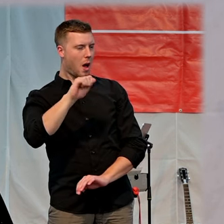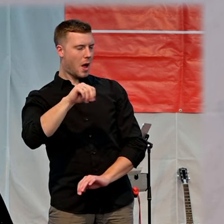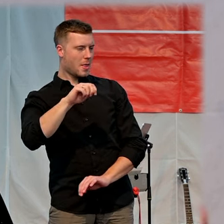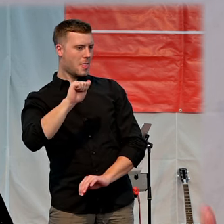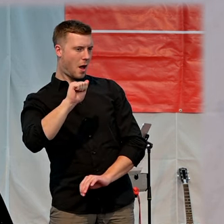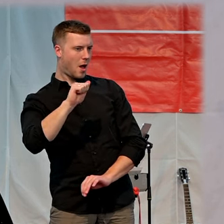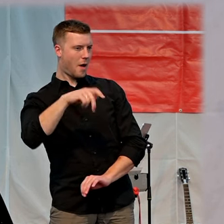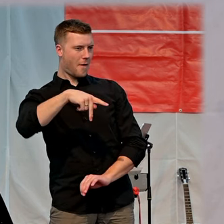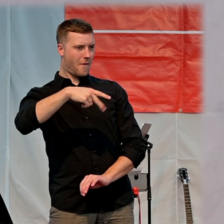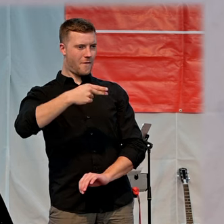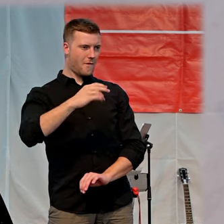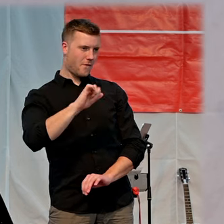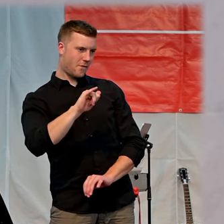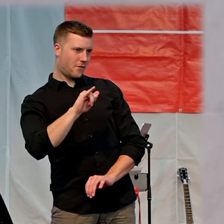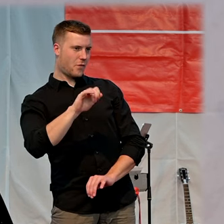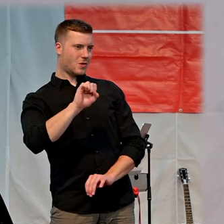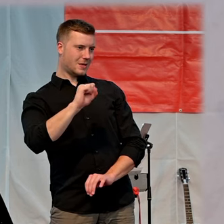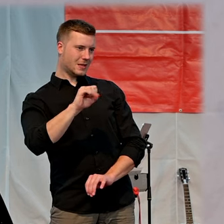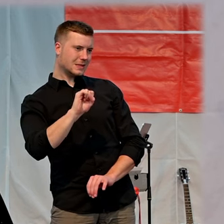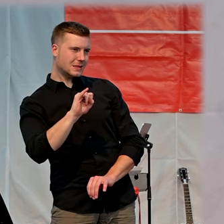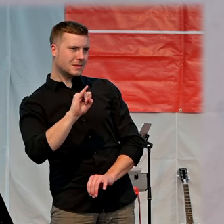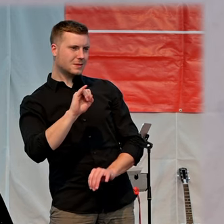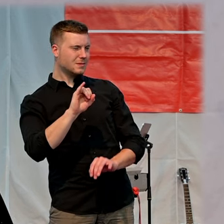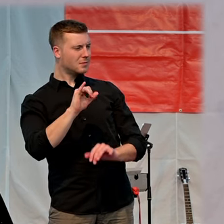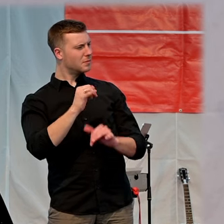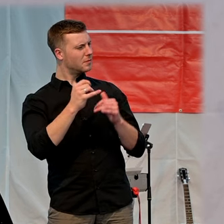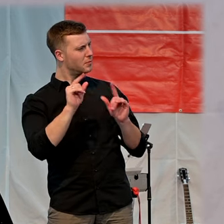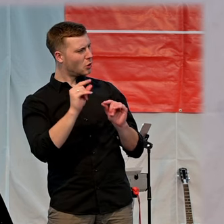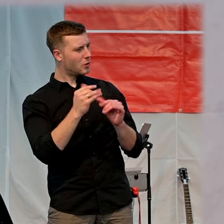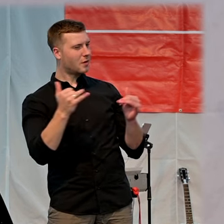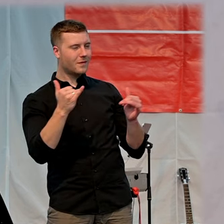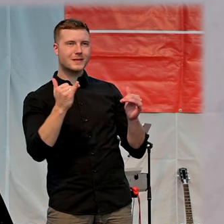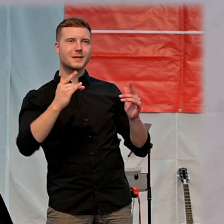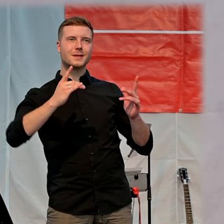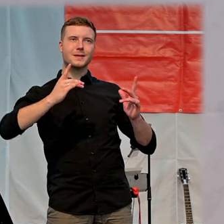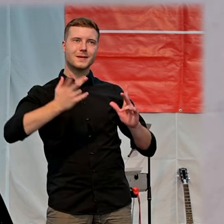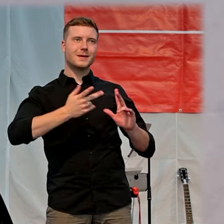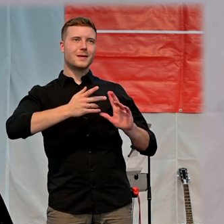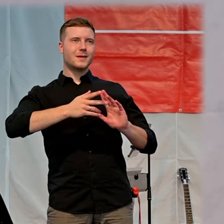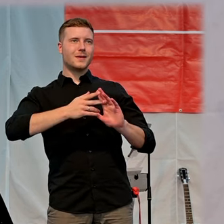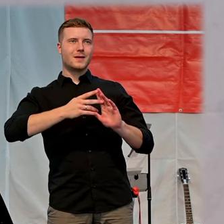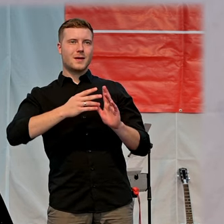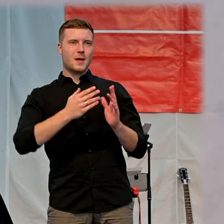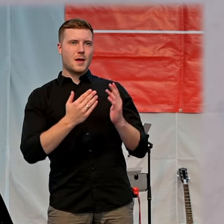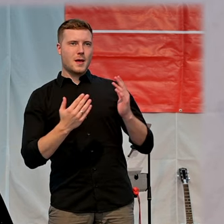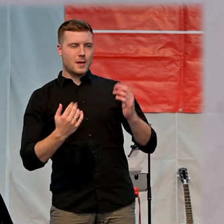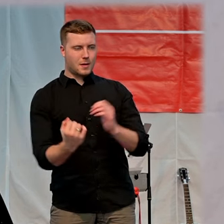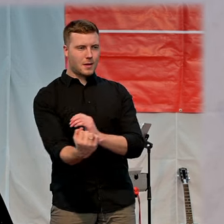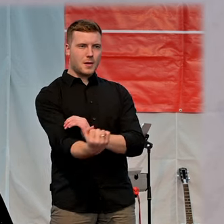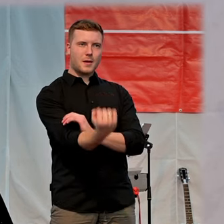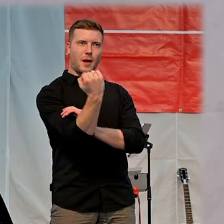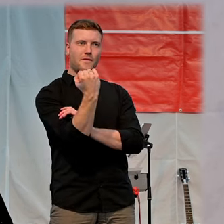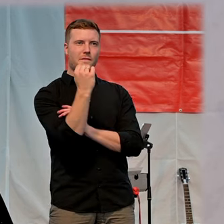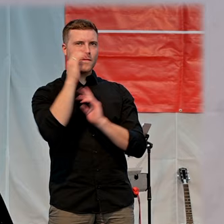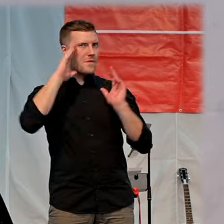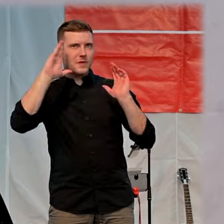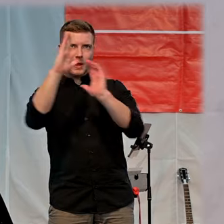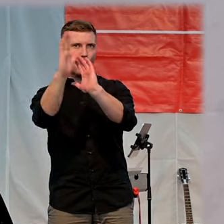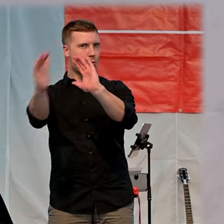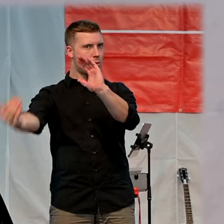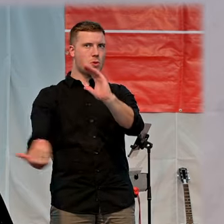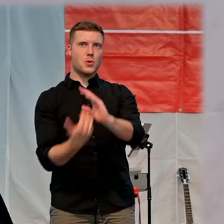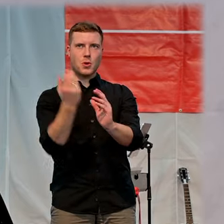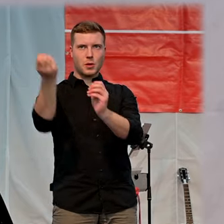der Wiederherstellung der Kraft. Und trotzdem sagt er, wenn er im Namen Jesu handelt, er zieht ihn sozusagen